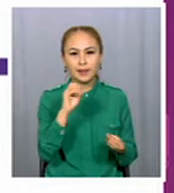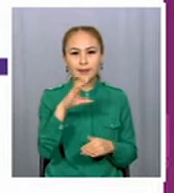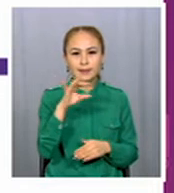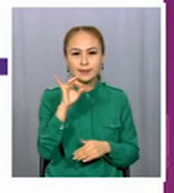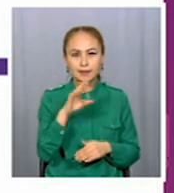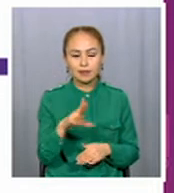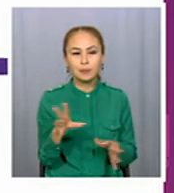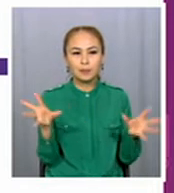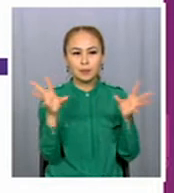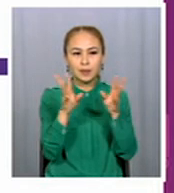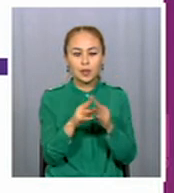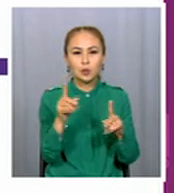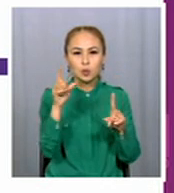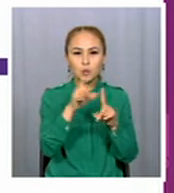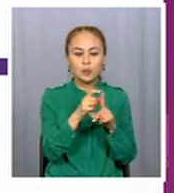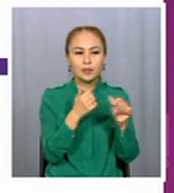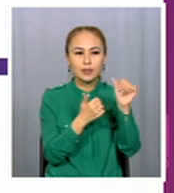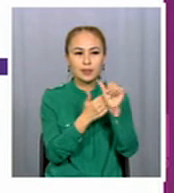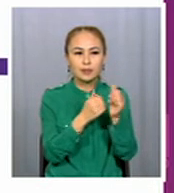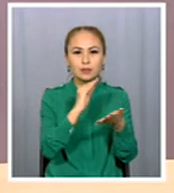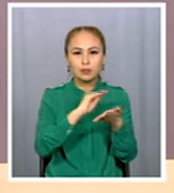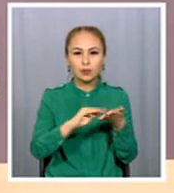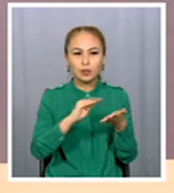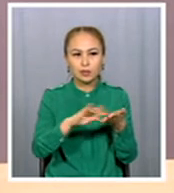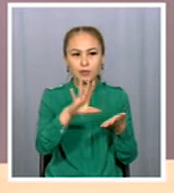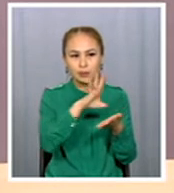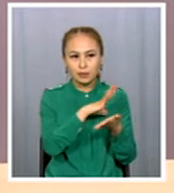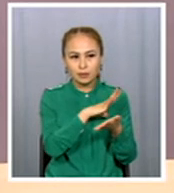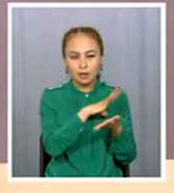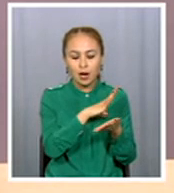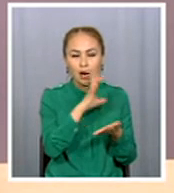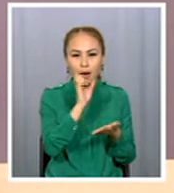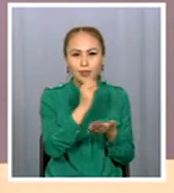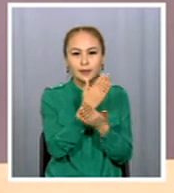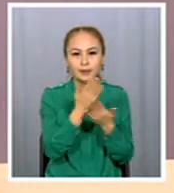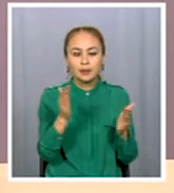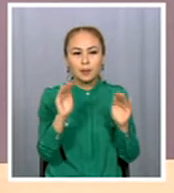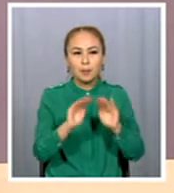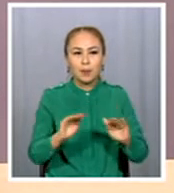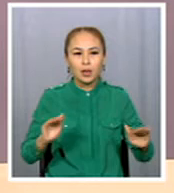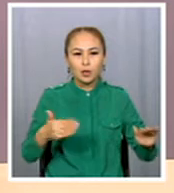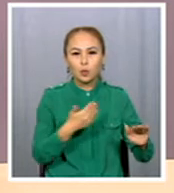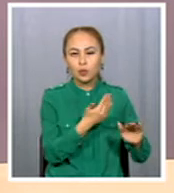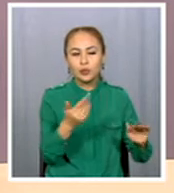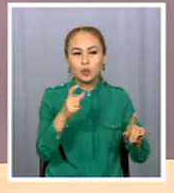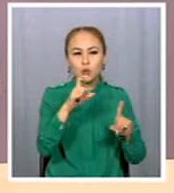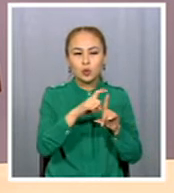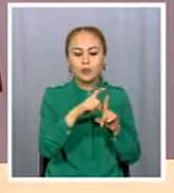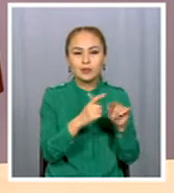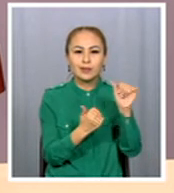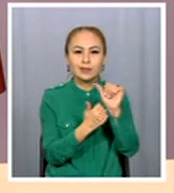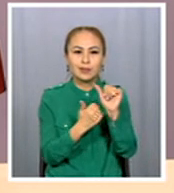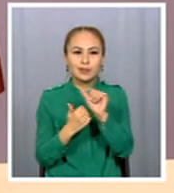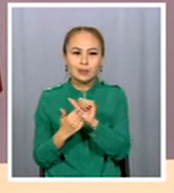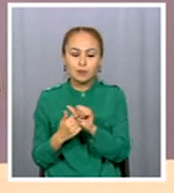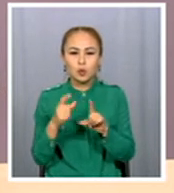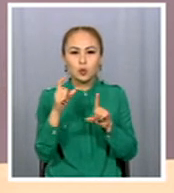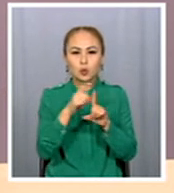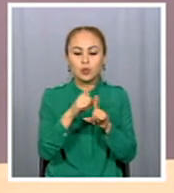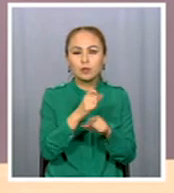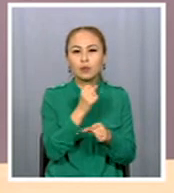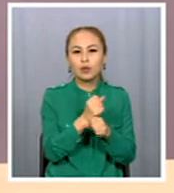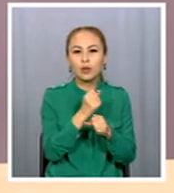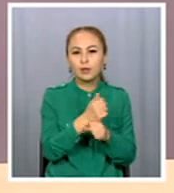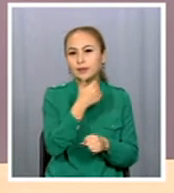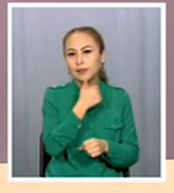етістіктерден сөз тіркестерін құрастырдық. Ал енді балалар, осы сөз тіркестерінен сөйлем құраңдар.